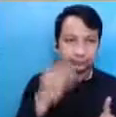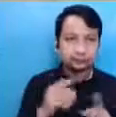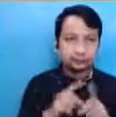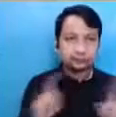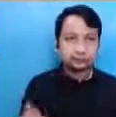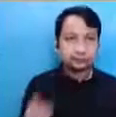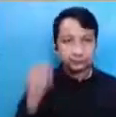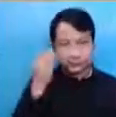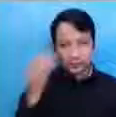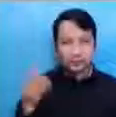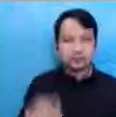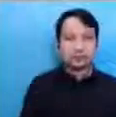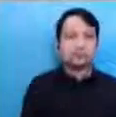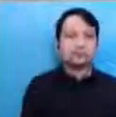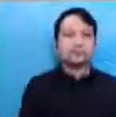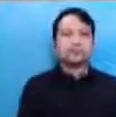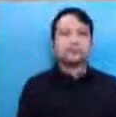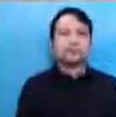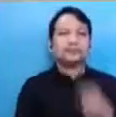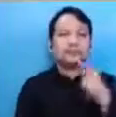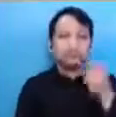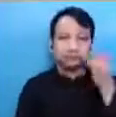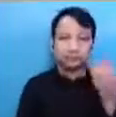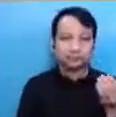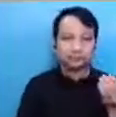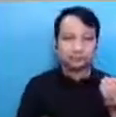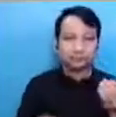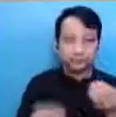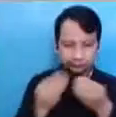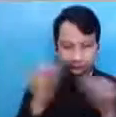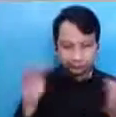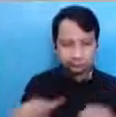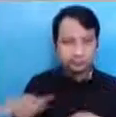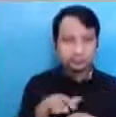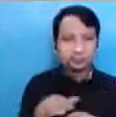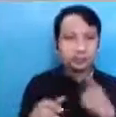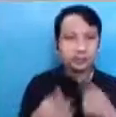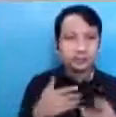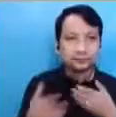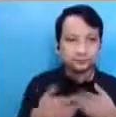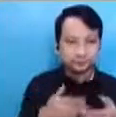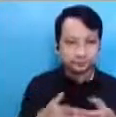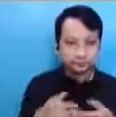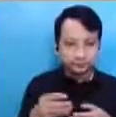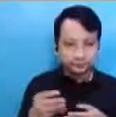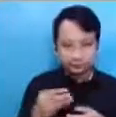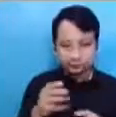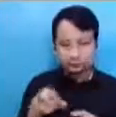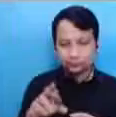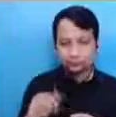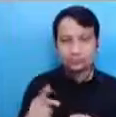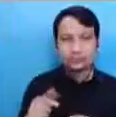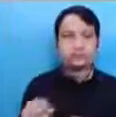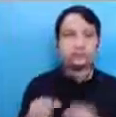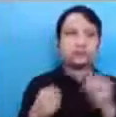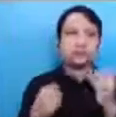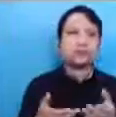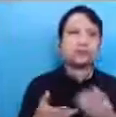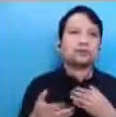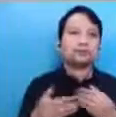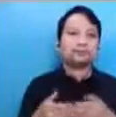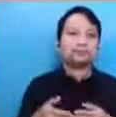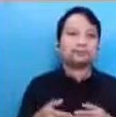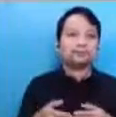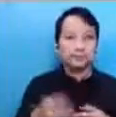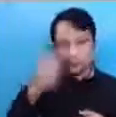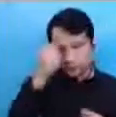distancing. Kaya pinapaalala po natin ngayon sa ating mga kasamahan camp managers at mga local government units na ipaalala